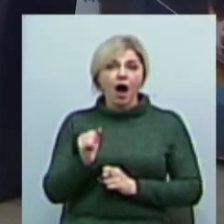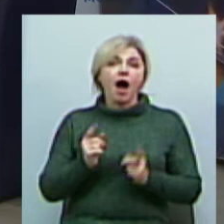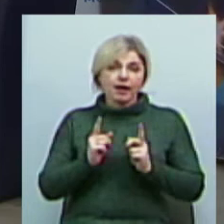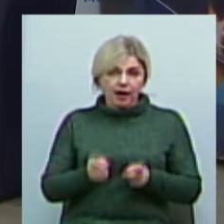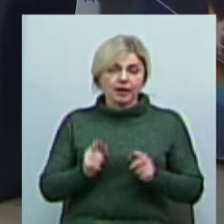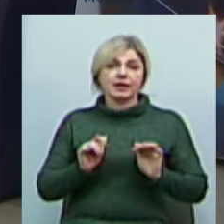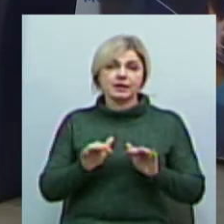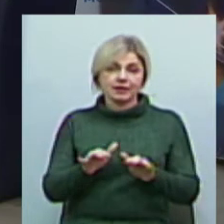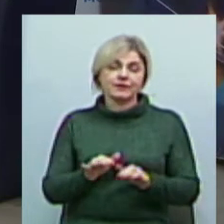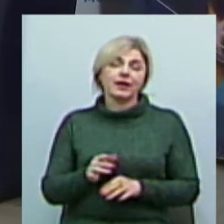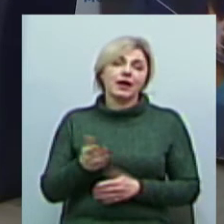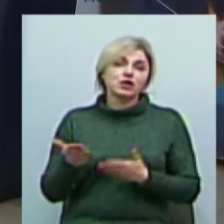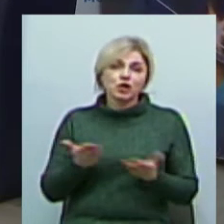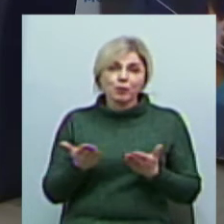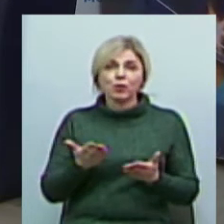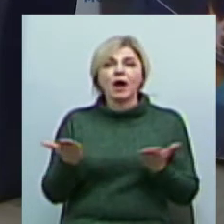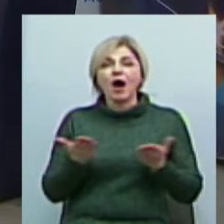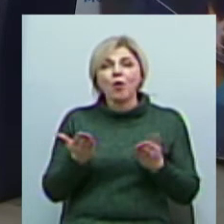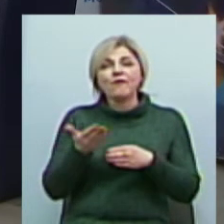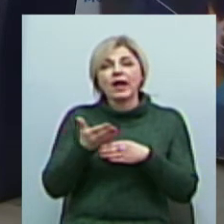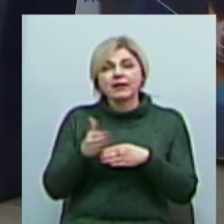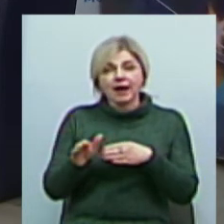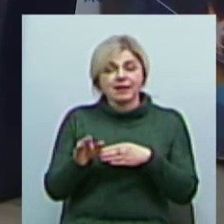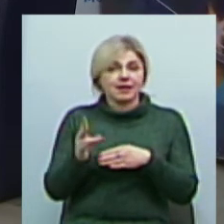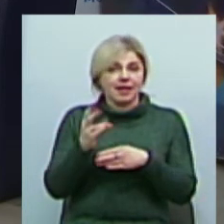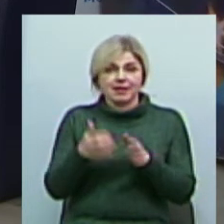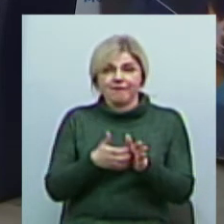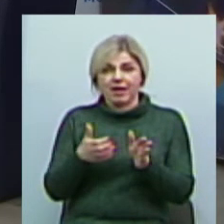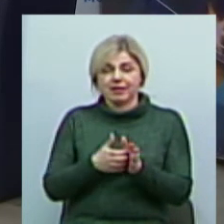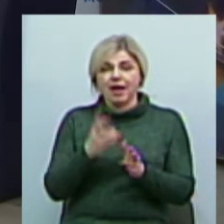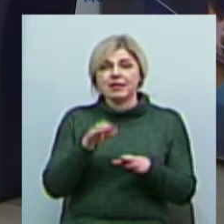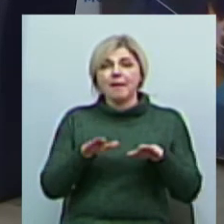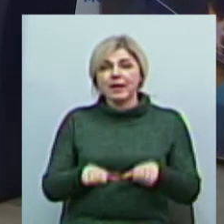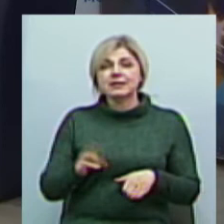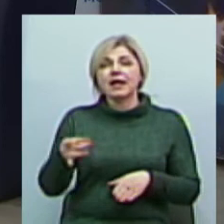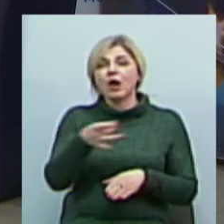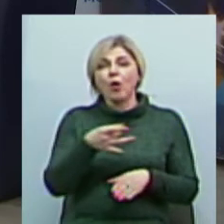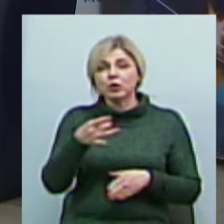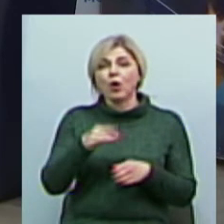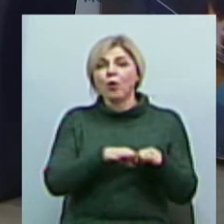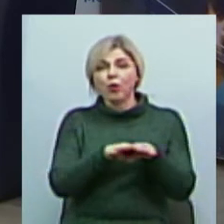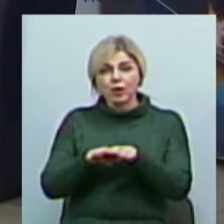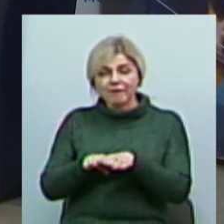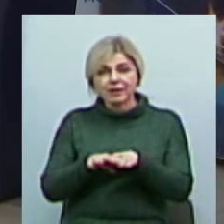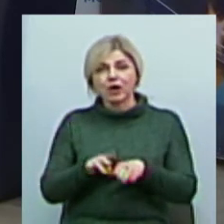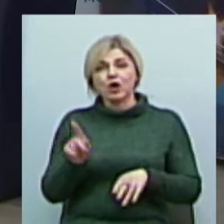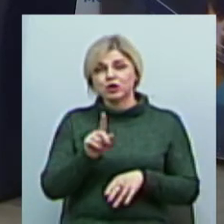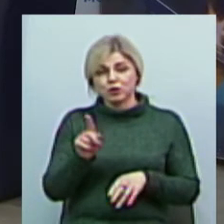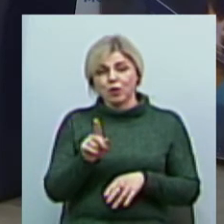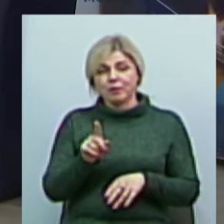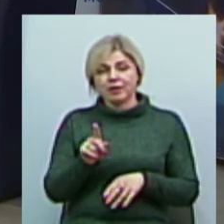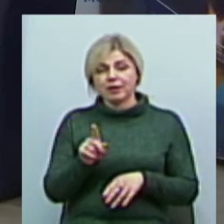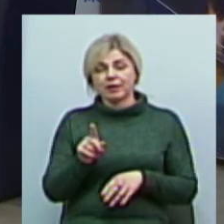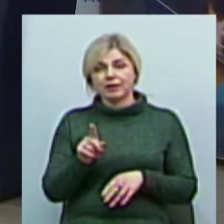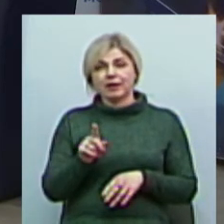видно, чего-то, какого-то ингредиента не хватает вот на местном региональном уровне, чтобы те вот бравые реляции